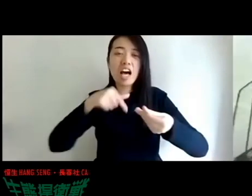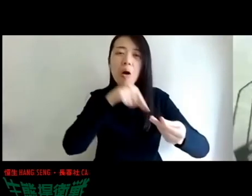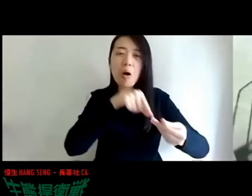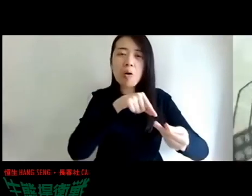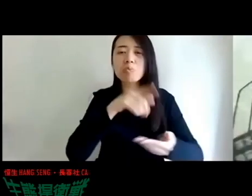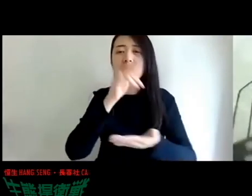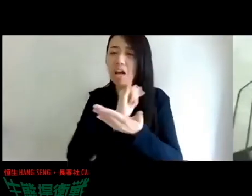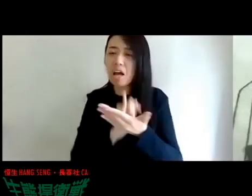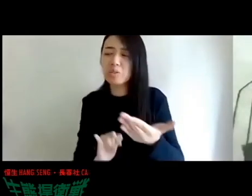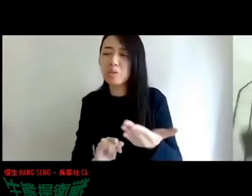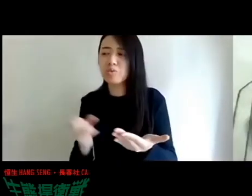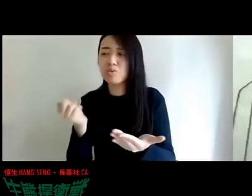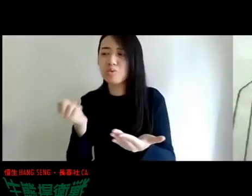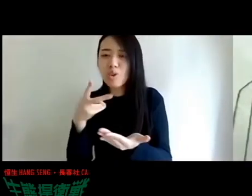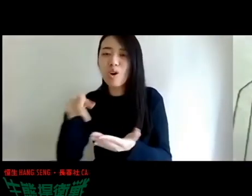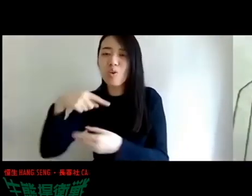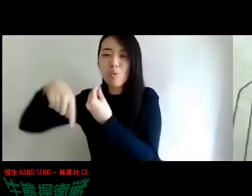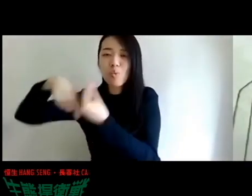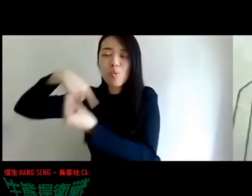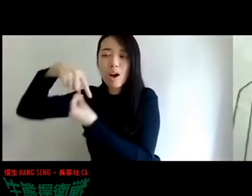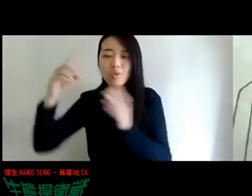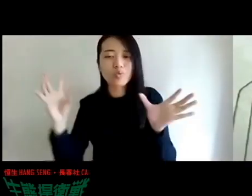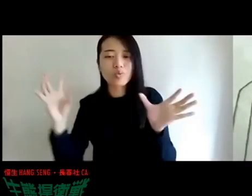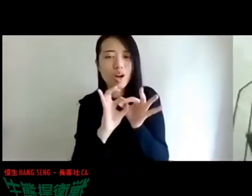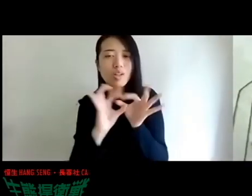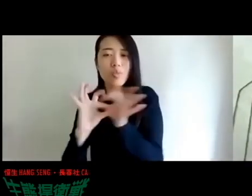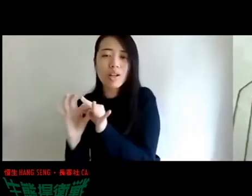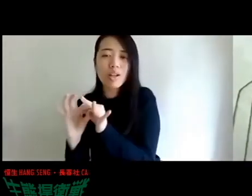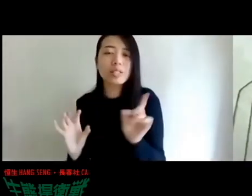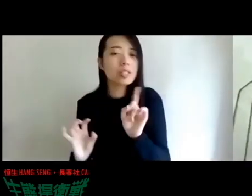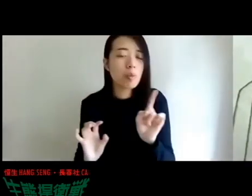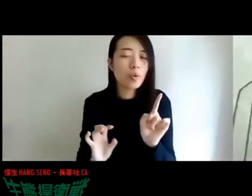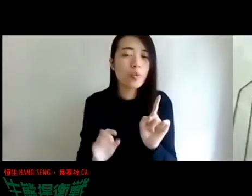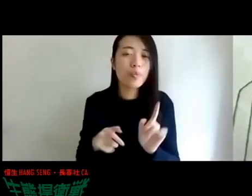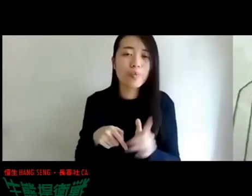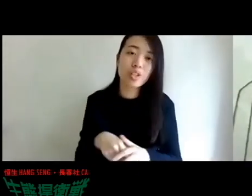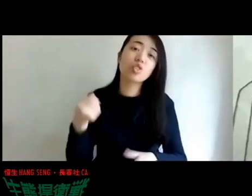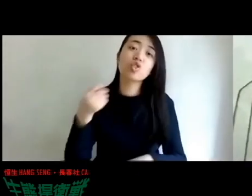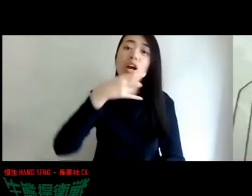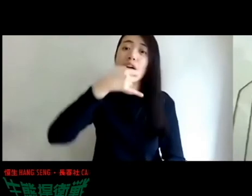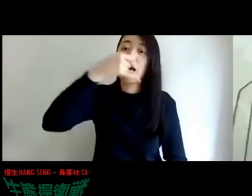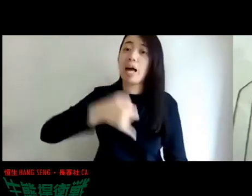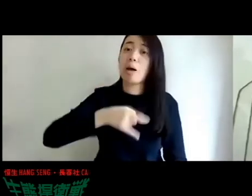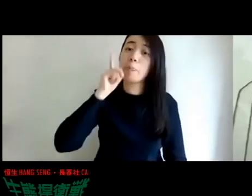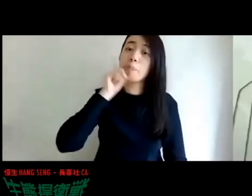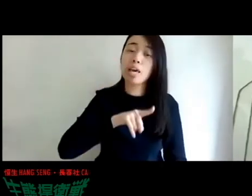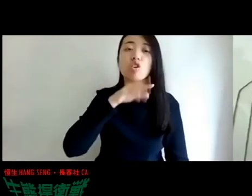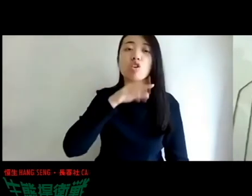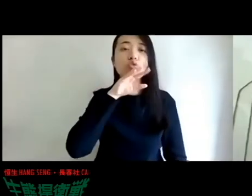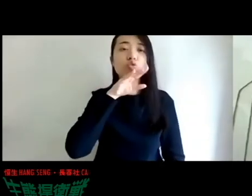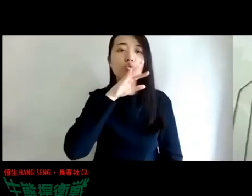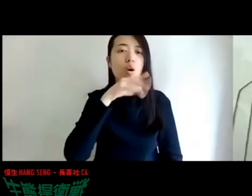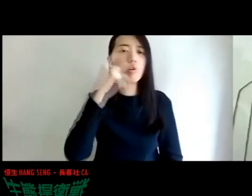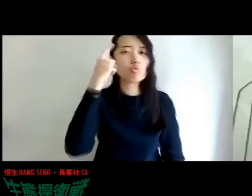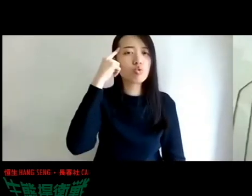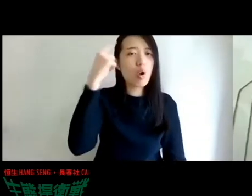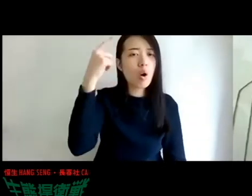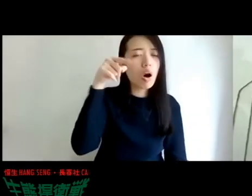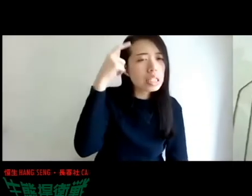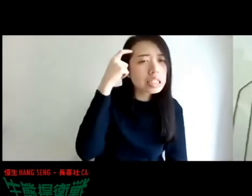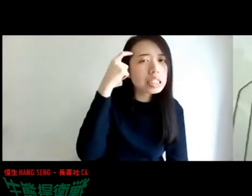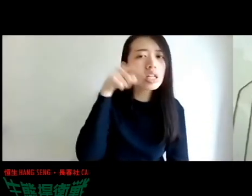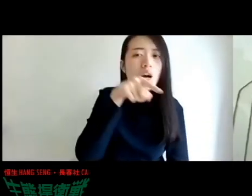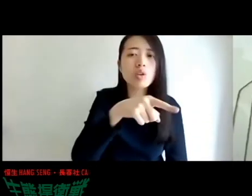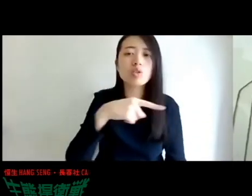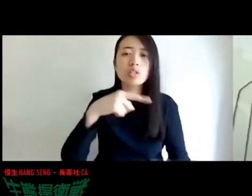作坊啦。咁另外咧喺下個禮拜，咁如果你想認識多少少一啲市區樹嘅健